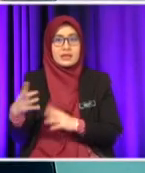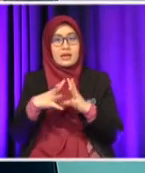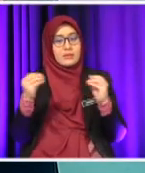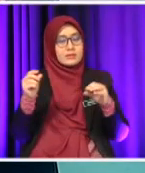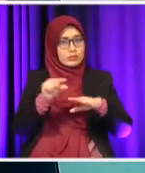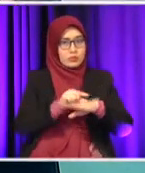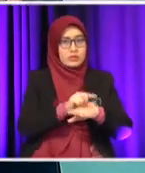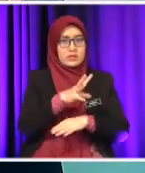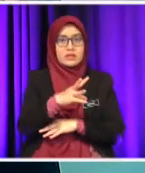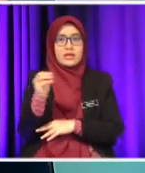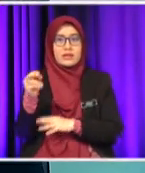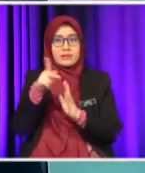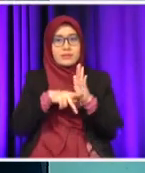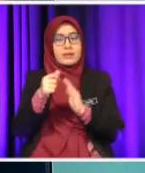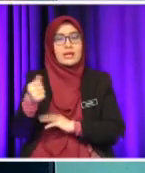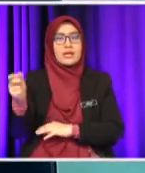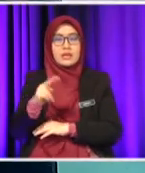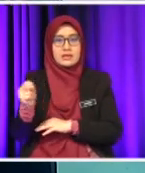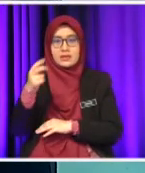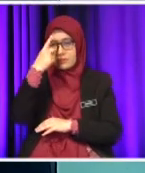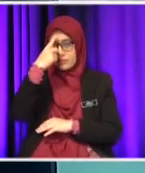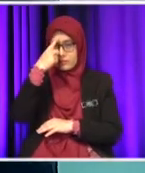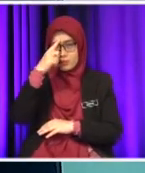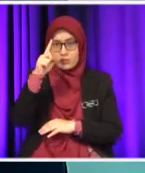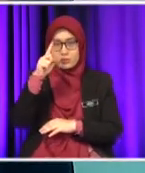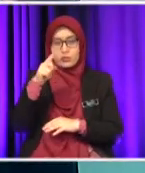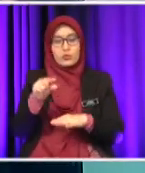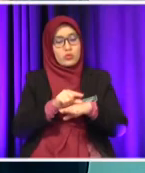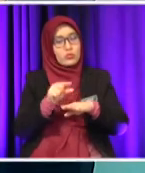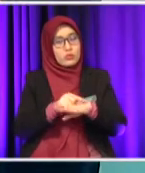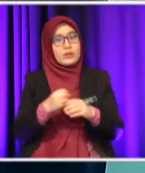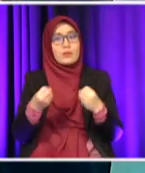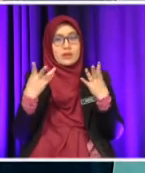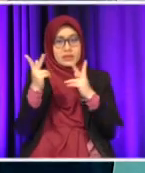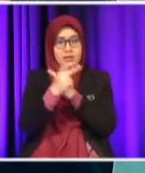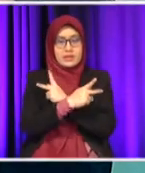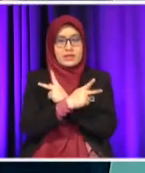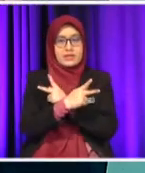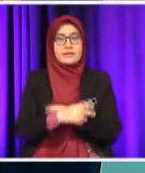peralatan adalah kita berguna berulang kali dan ditahan lebih lama